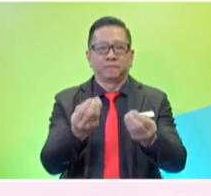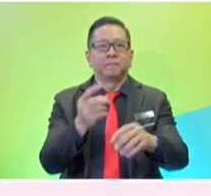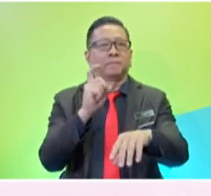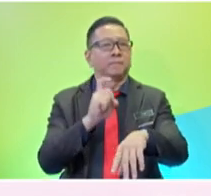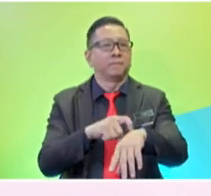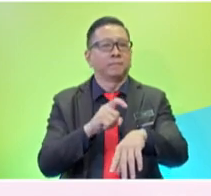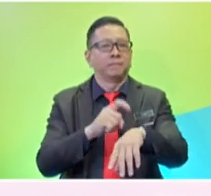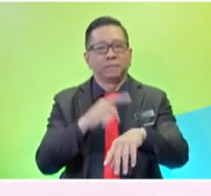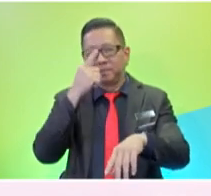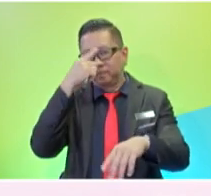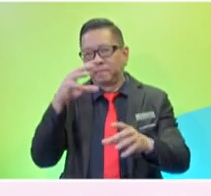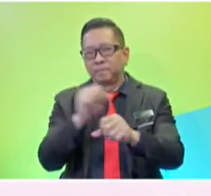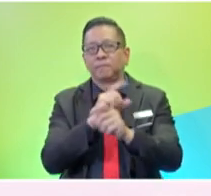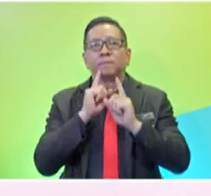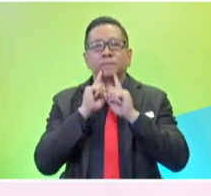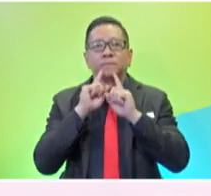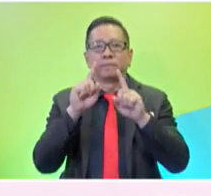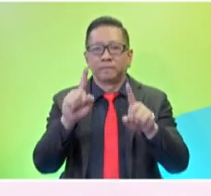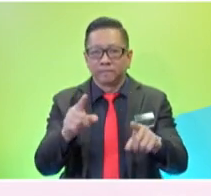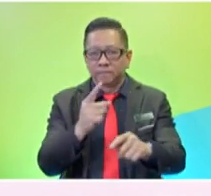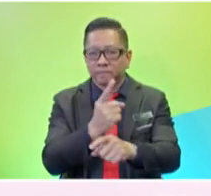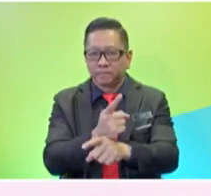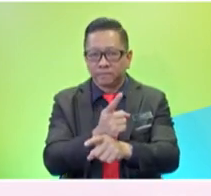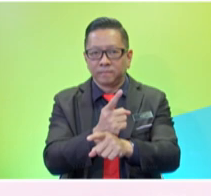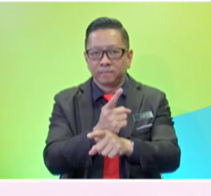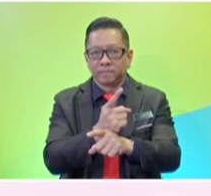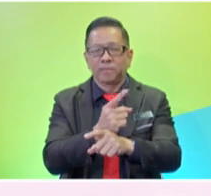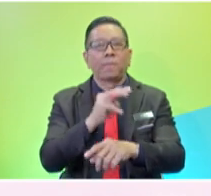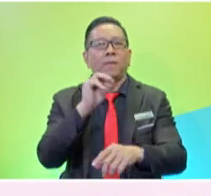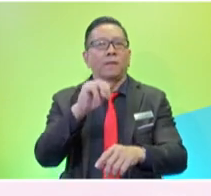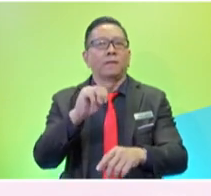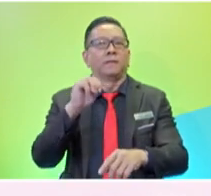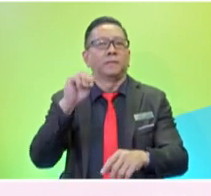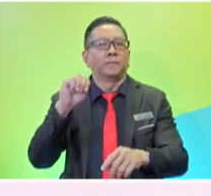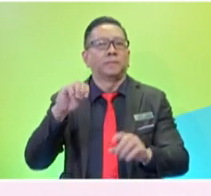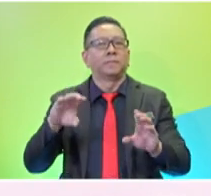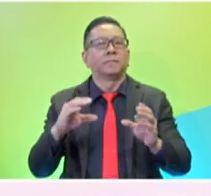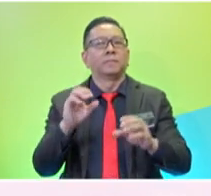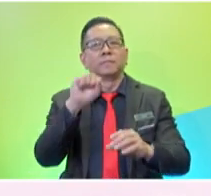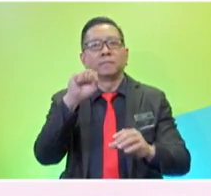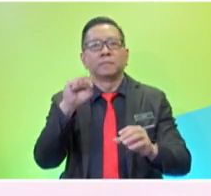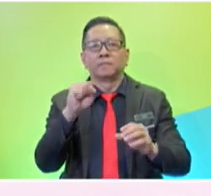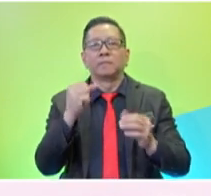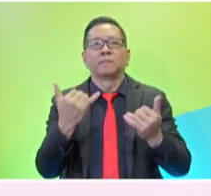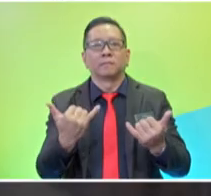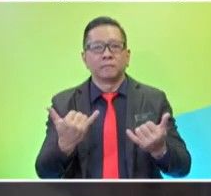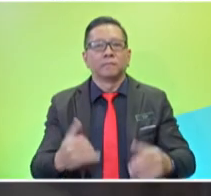untuk mendapatkan jawaban yang tepat Baiklah murid boleh buat soal yang sekarang